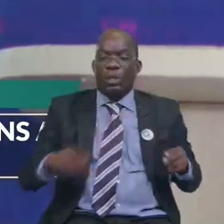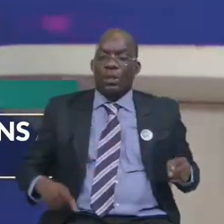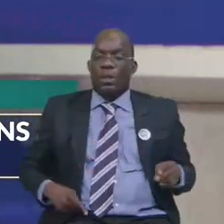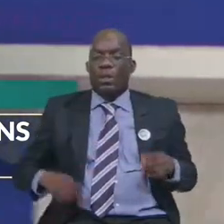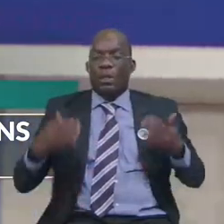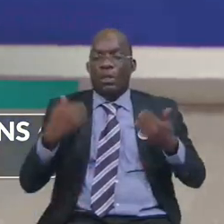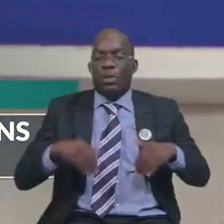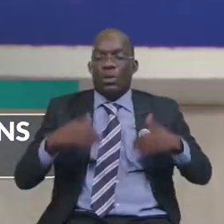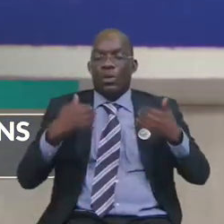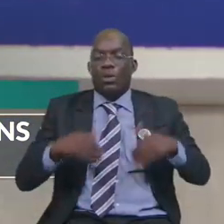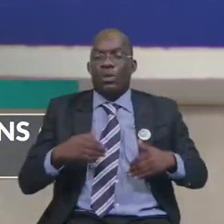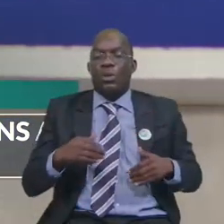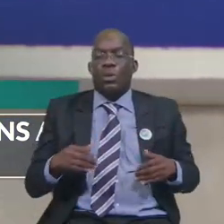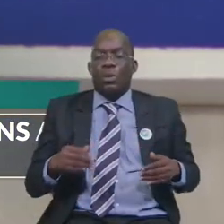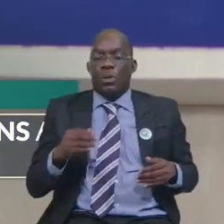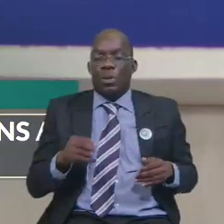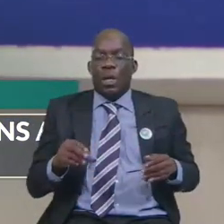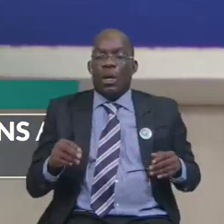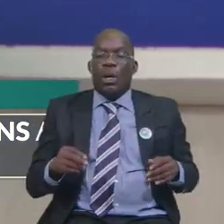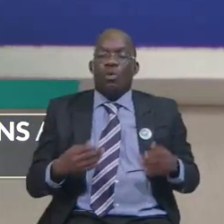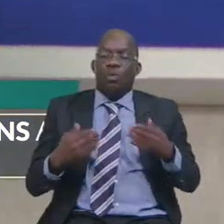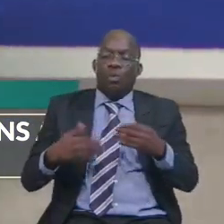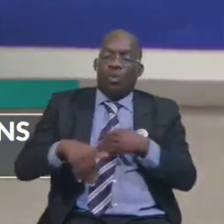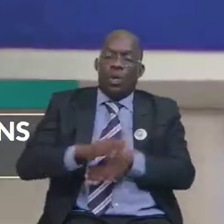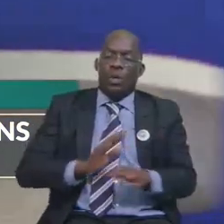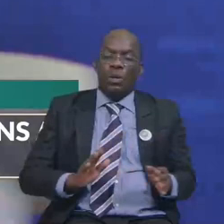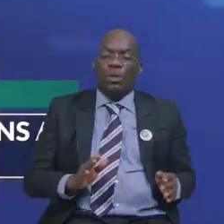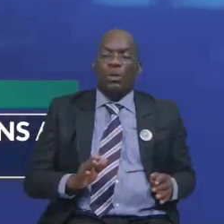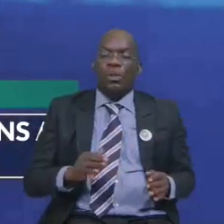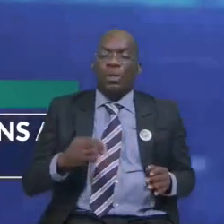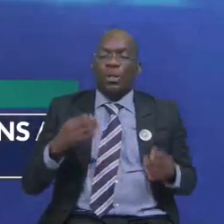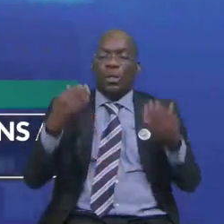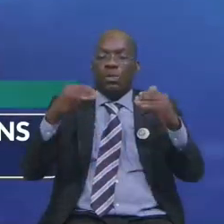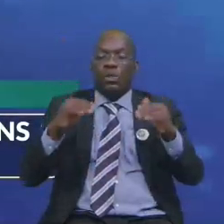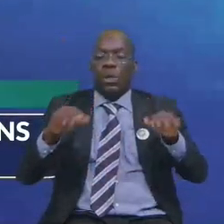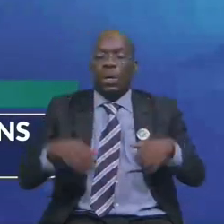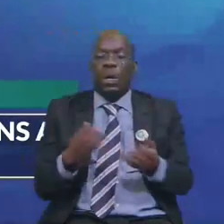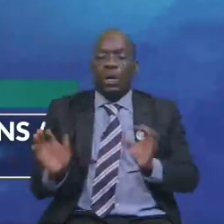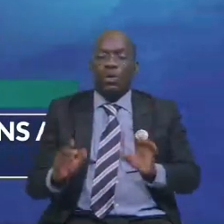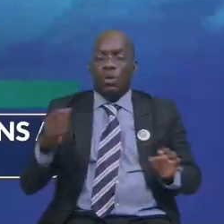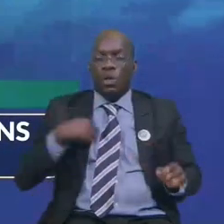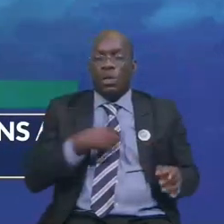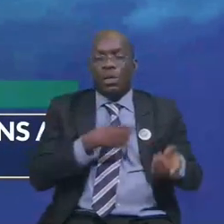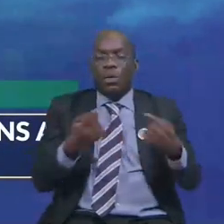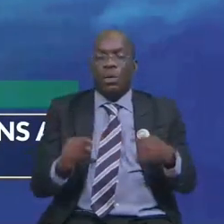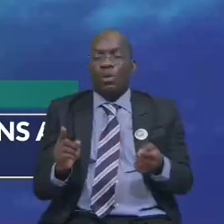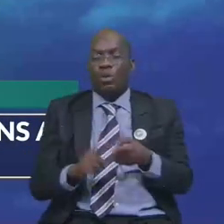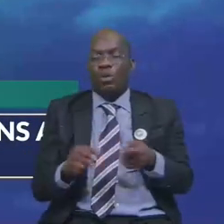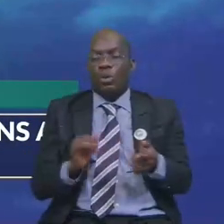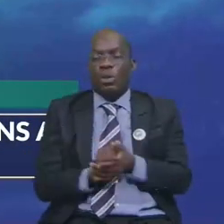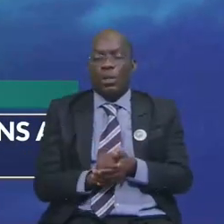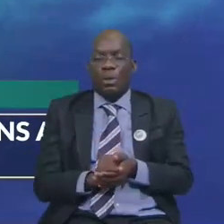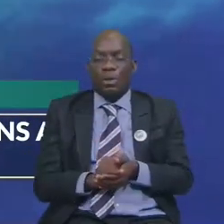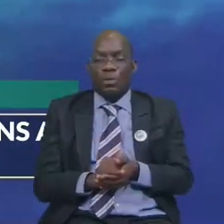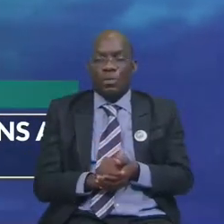au-delà des limitations comment y arriver voyons l'exemple de Jésus-Christ en jean